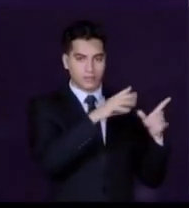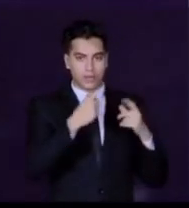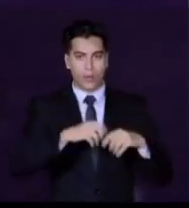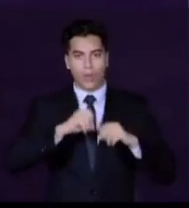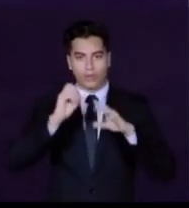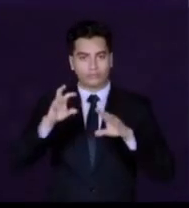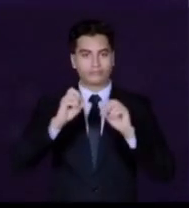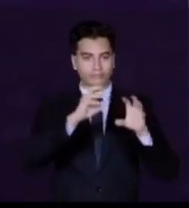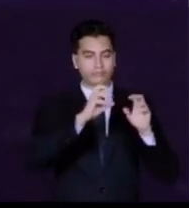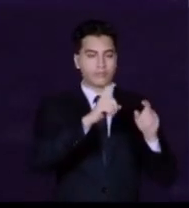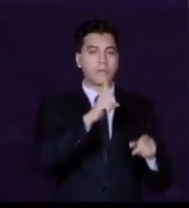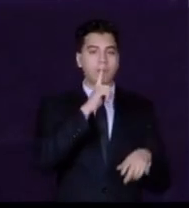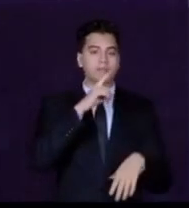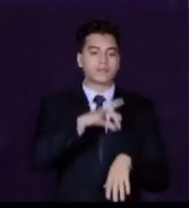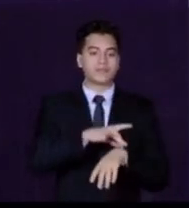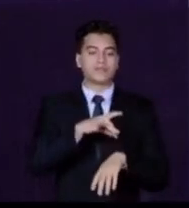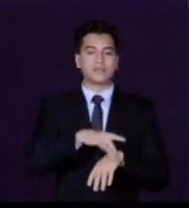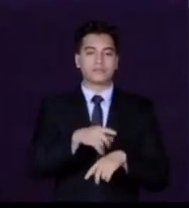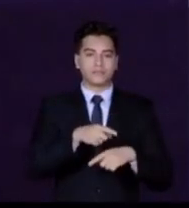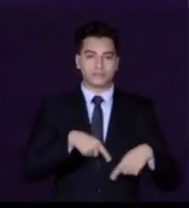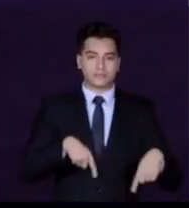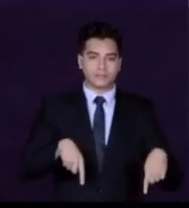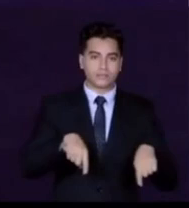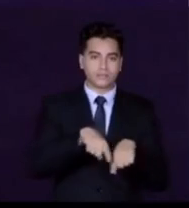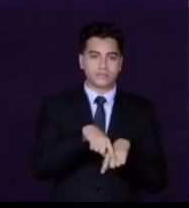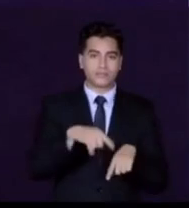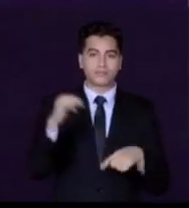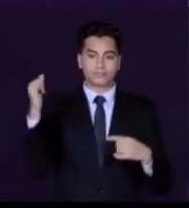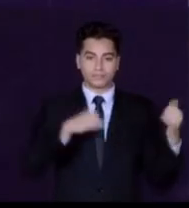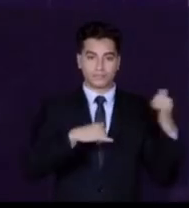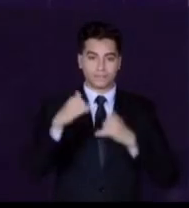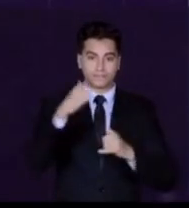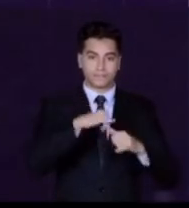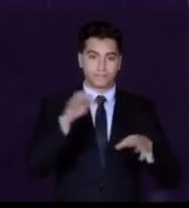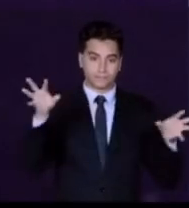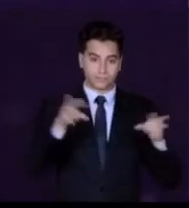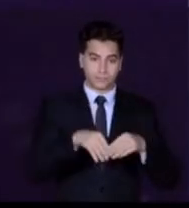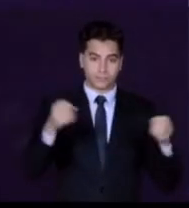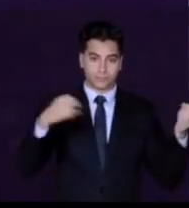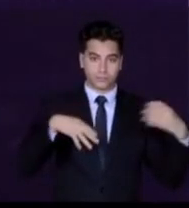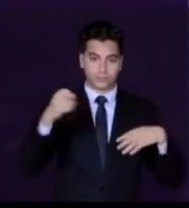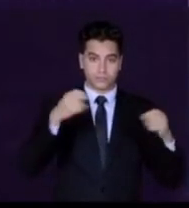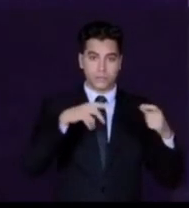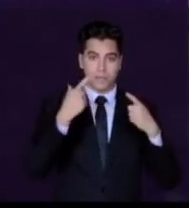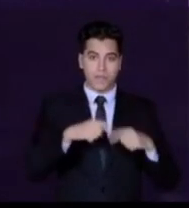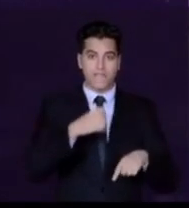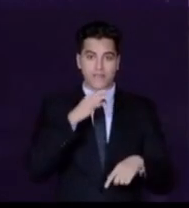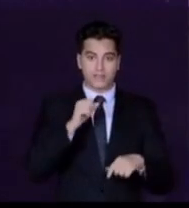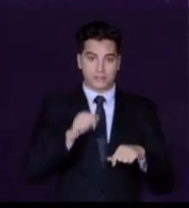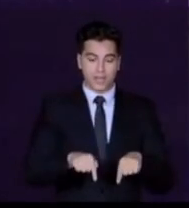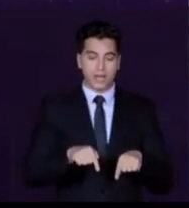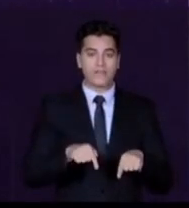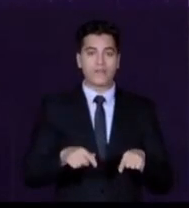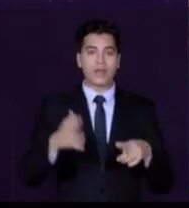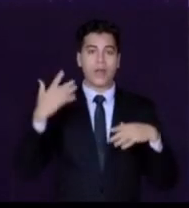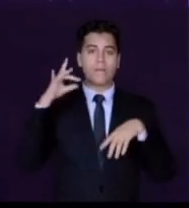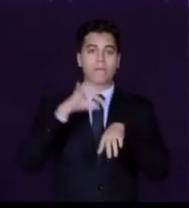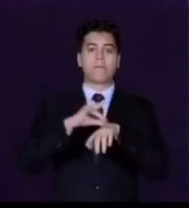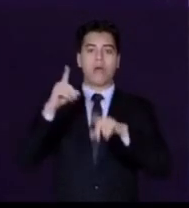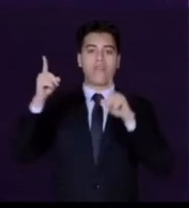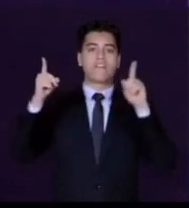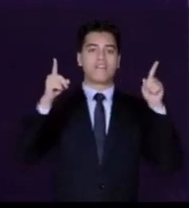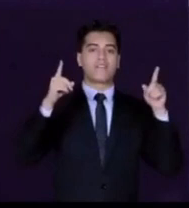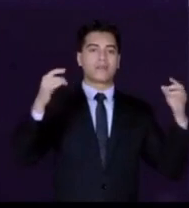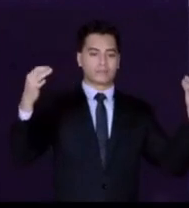تم إلى نشر الفيروس في فرنسا. فطبعا هي موضوع أيديولوجي من الأول، لأن احنا عندنا حكومة